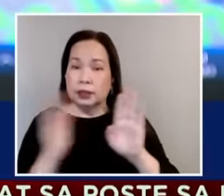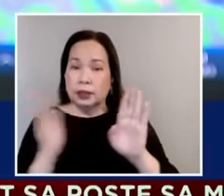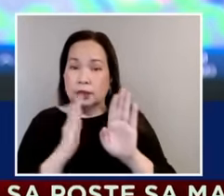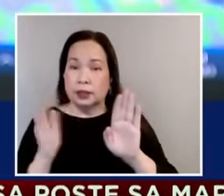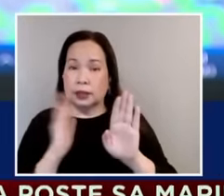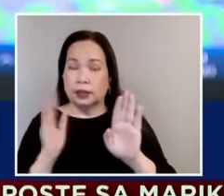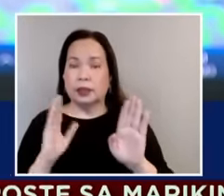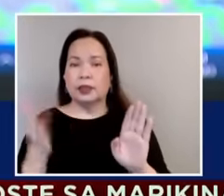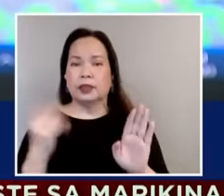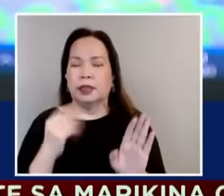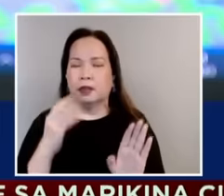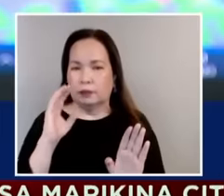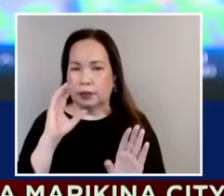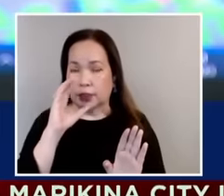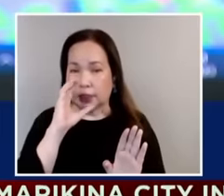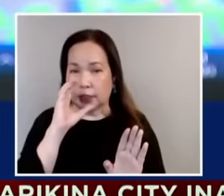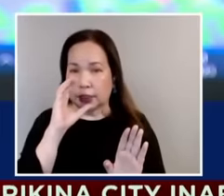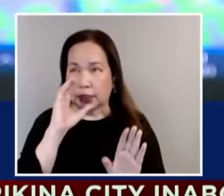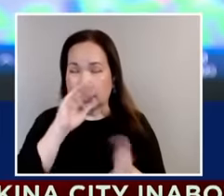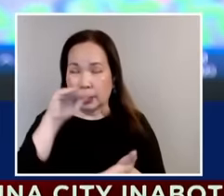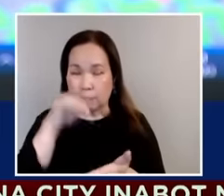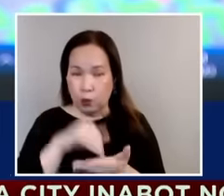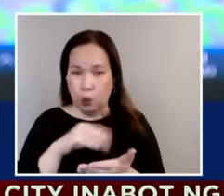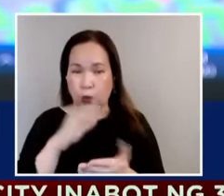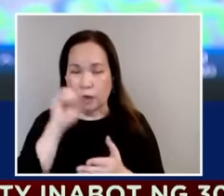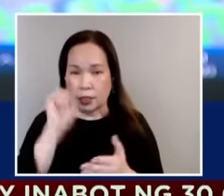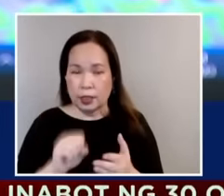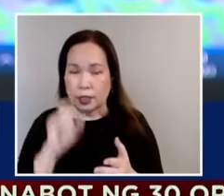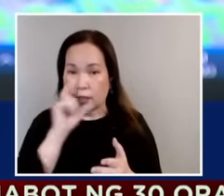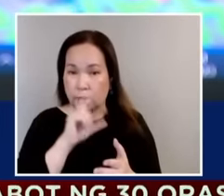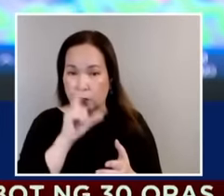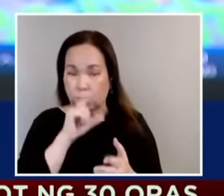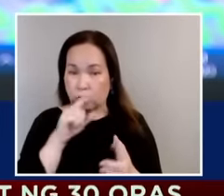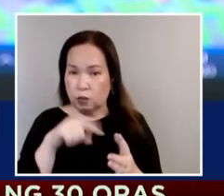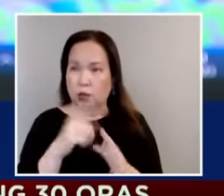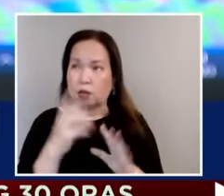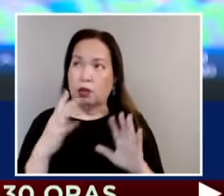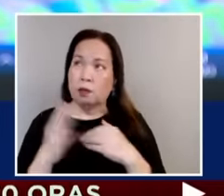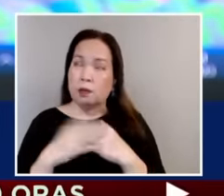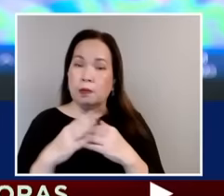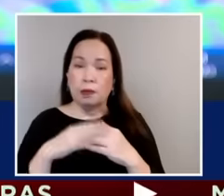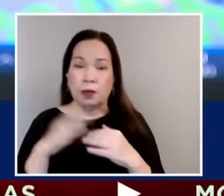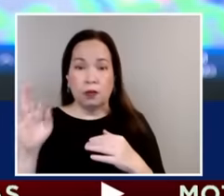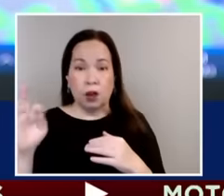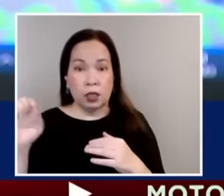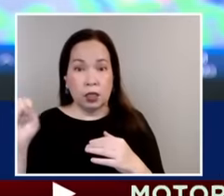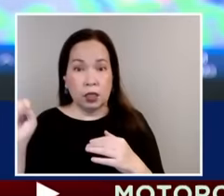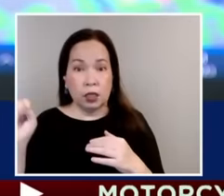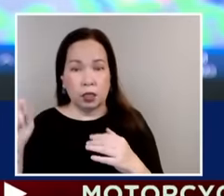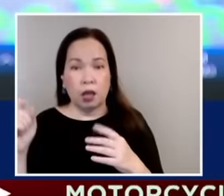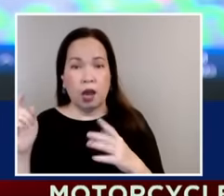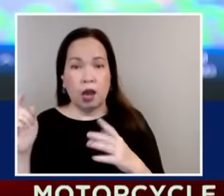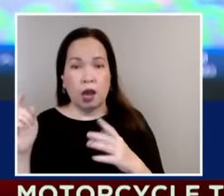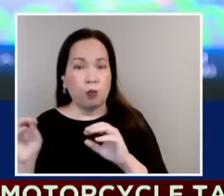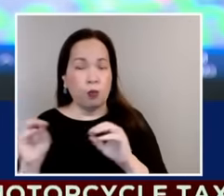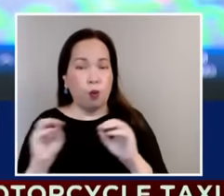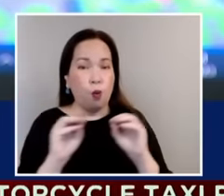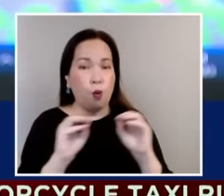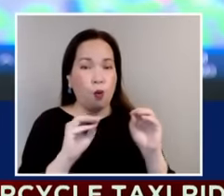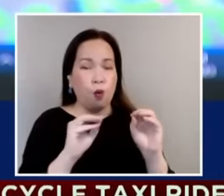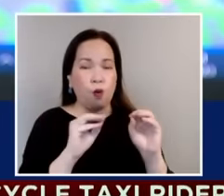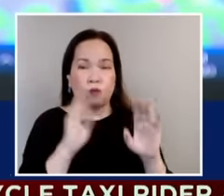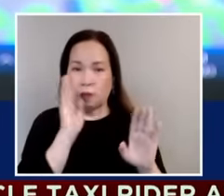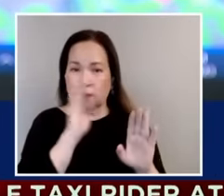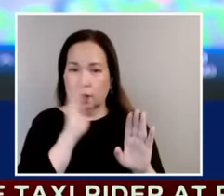and Southern Luzon. At nung approaching na yung weekend, ay halos naging ang concentration nito ay nandito na sa may bandang Bicol Region